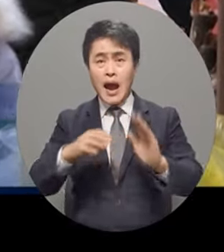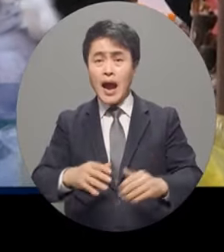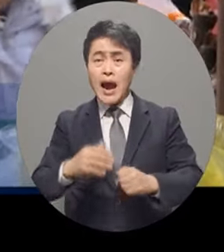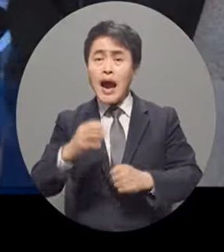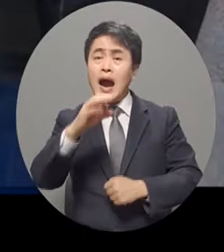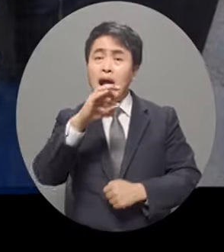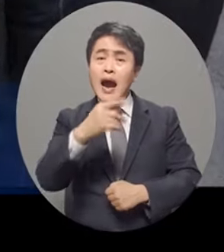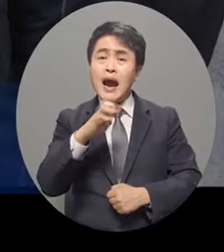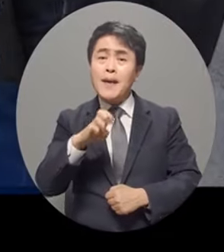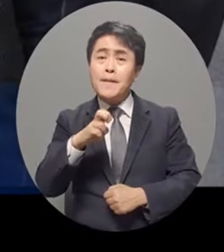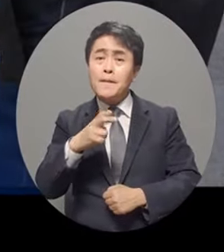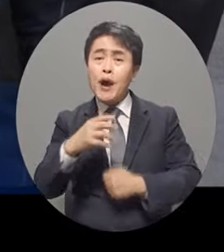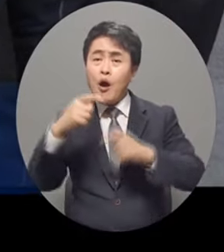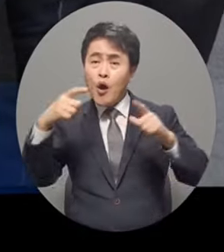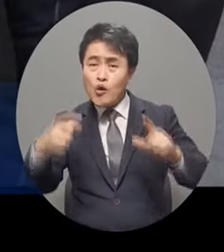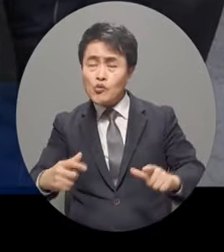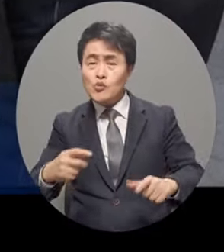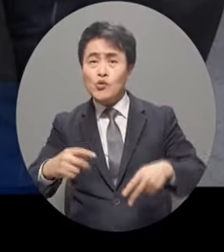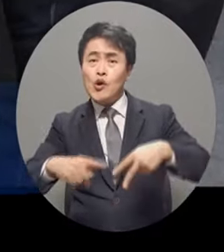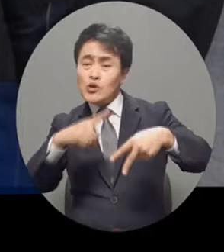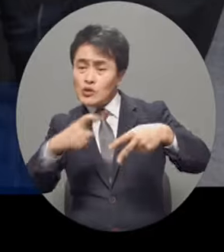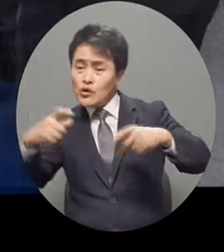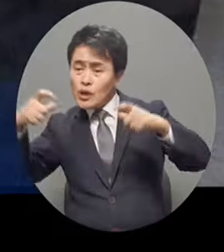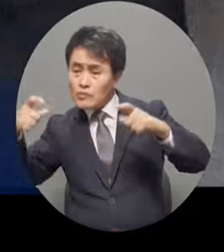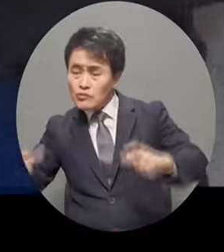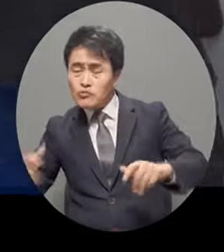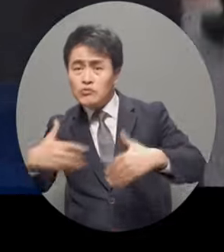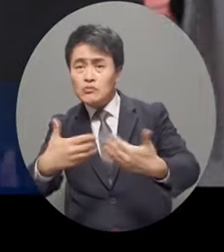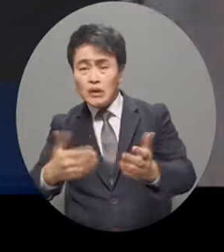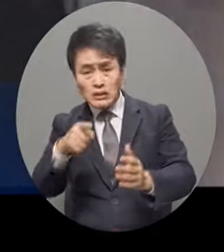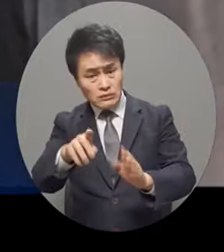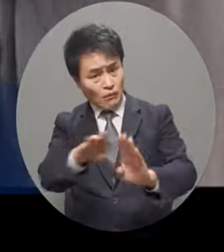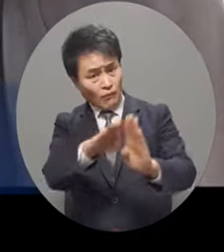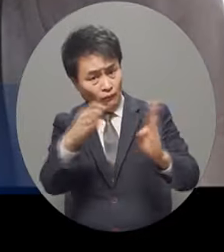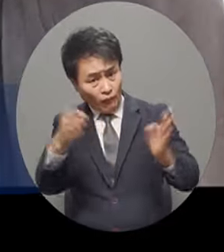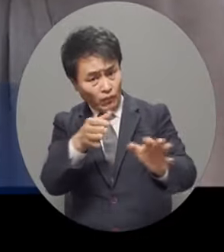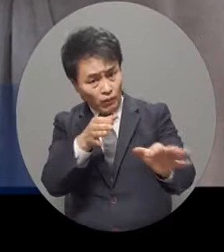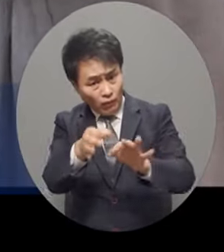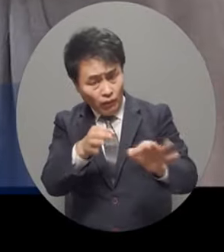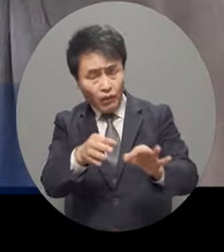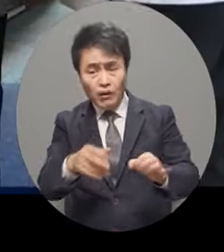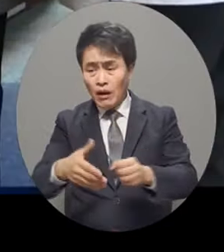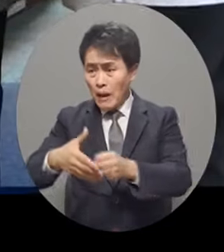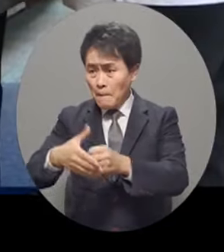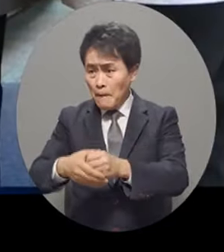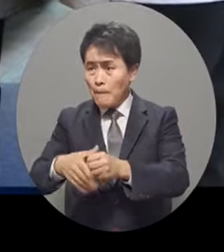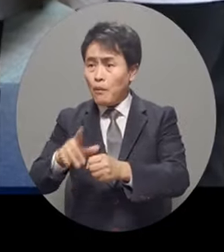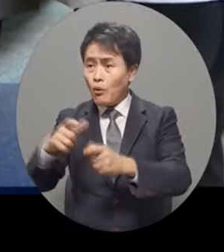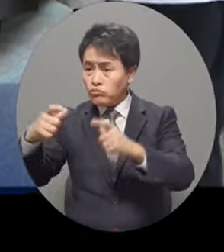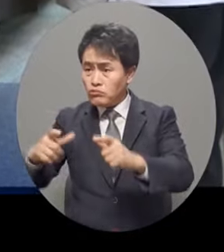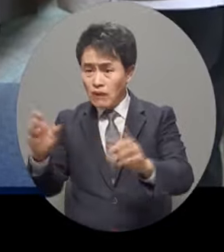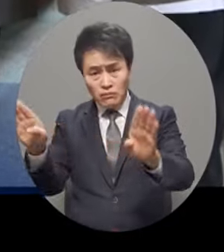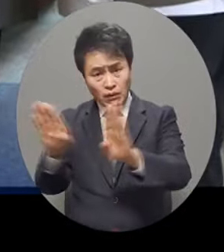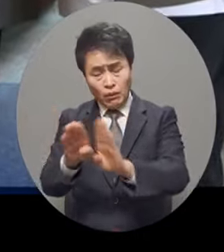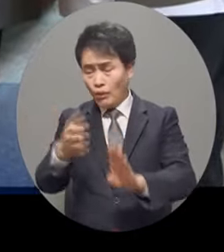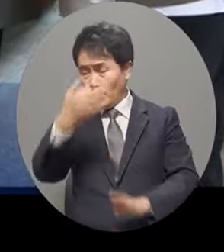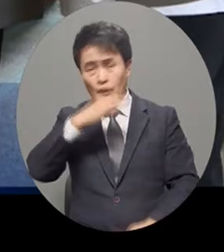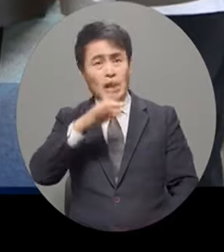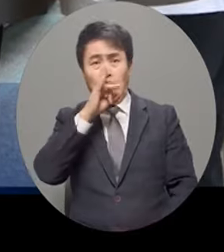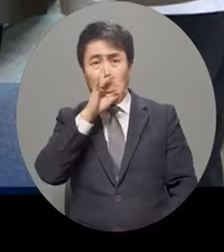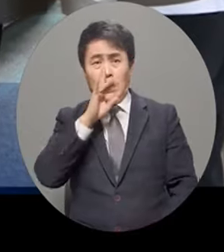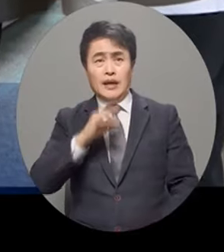은평구나 서대문구 이런 데가 오픈을 하고 마포구만 문 닫는다고 효과가 있는 게